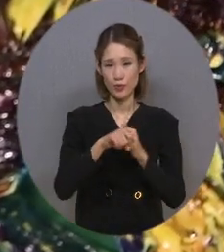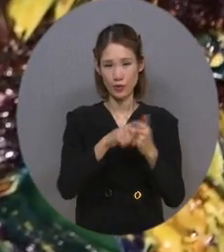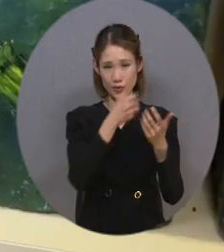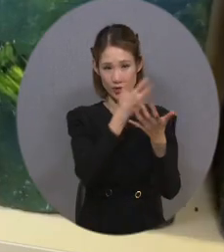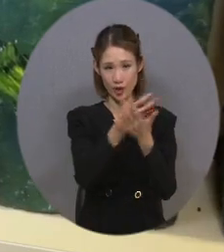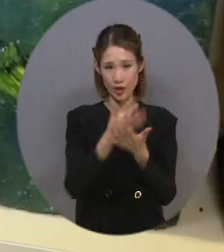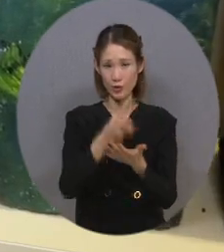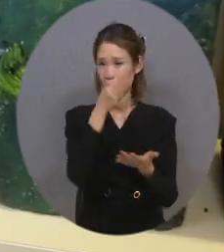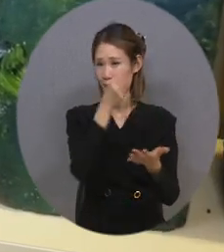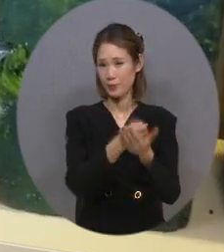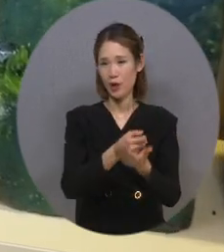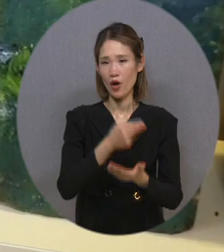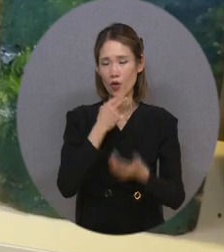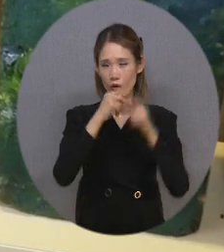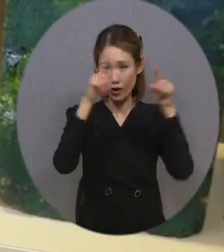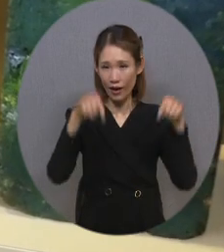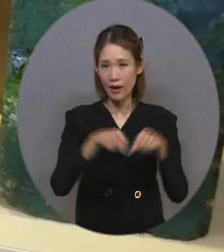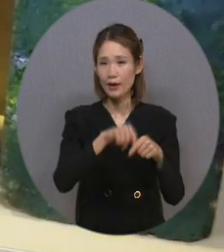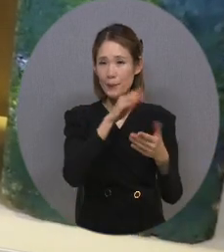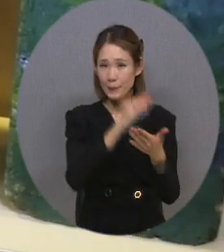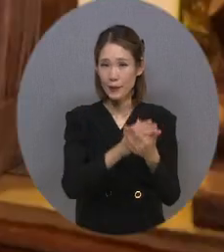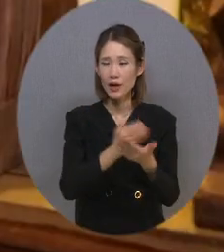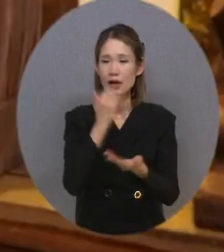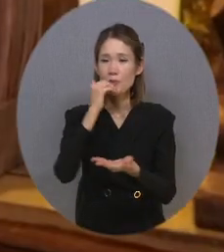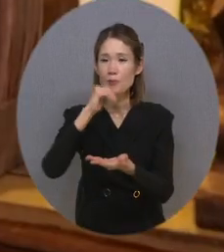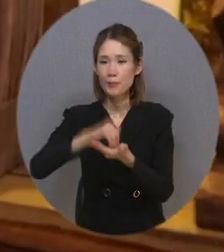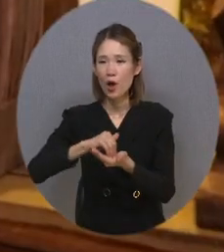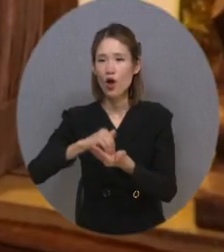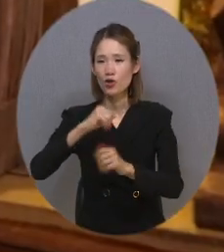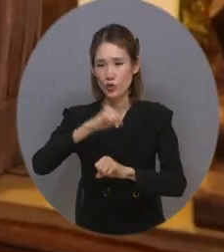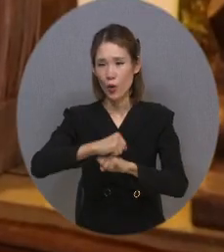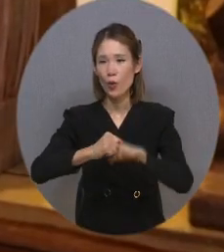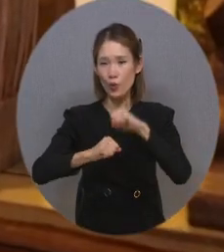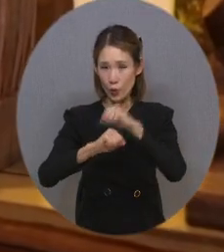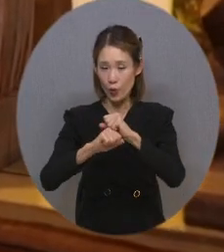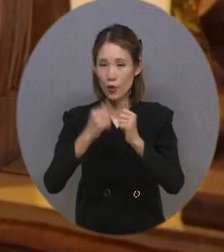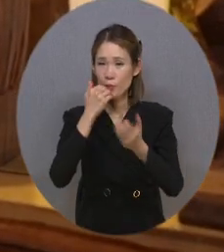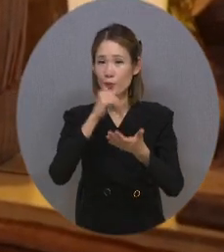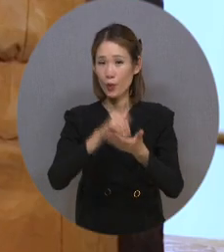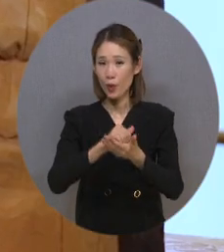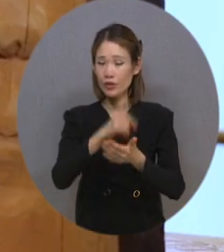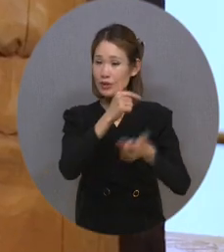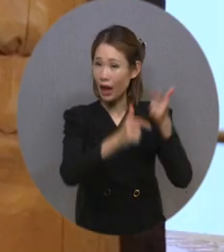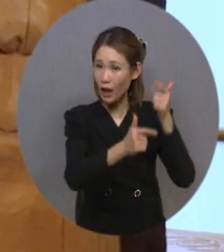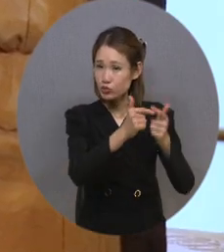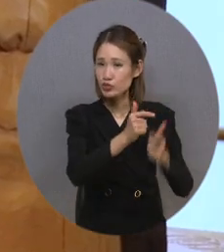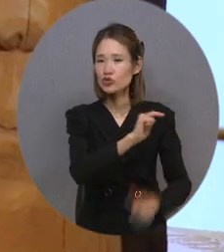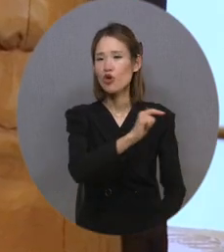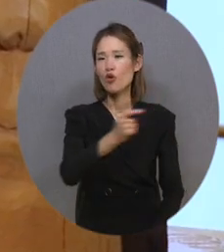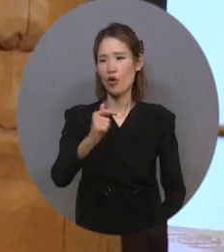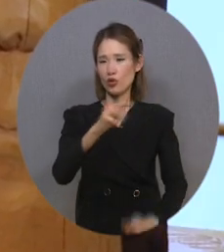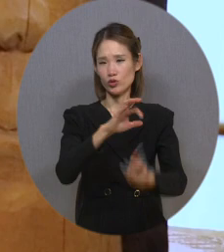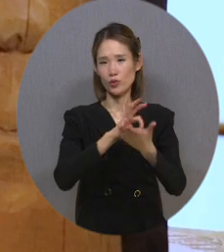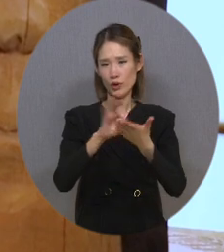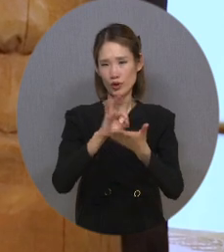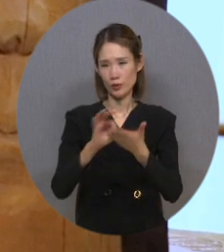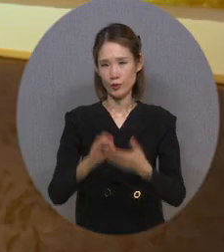않고 캔버스만이 아닌 벽돌, 나무 등의 다양한 재료로 연출하고 있습니다.